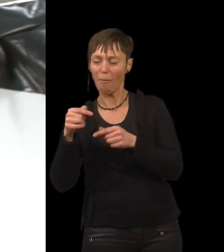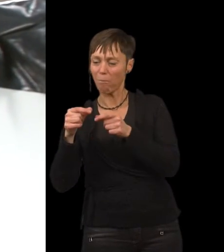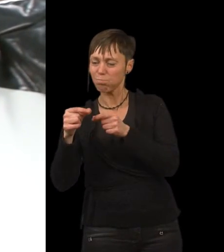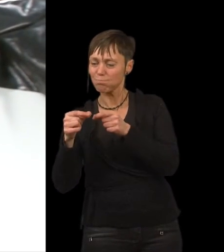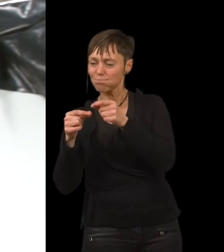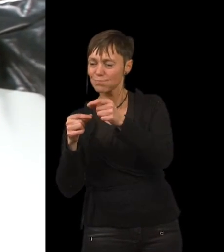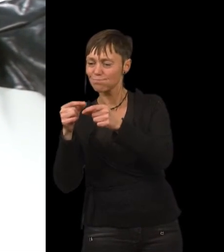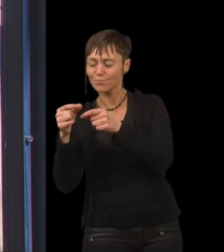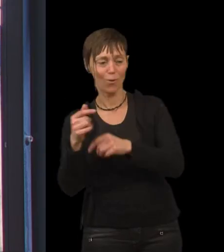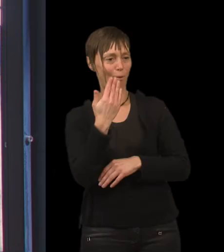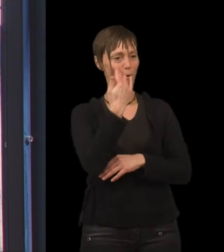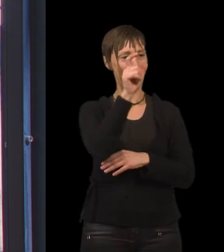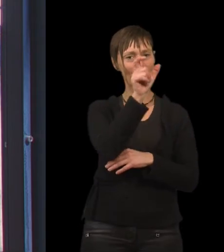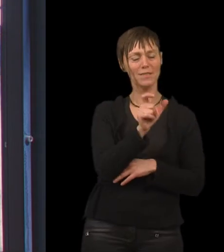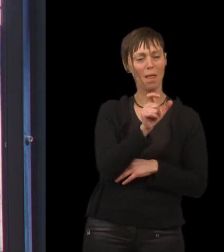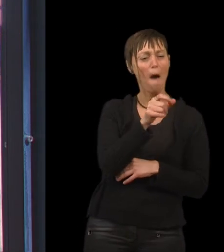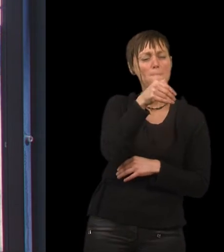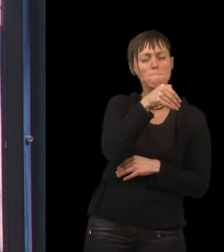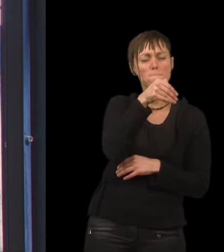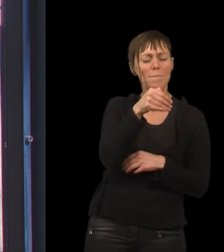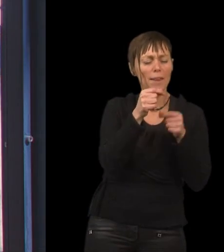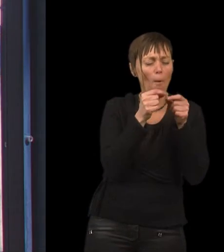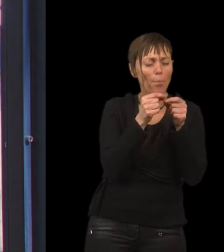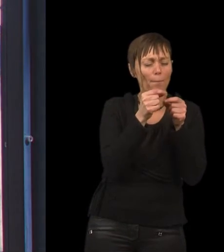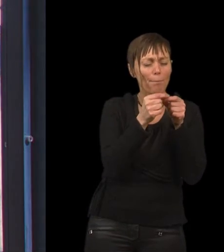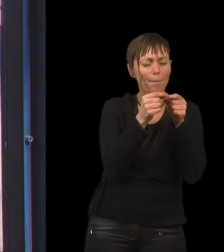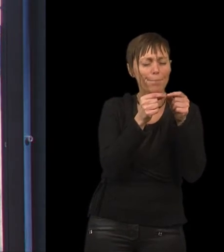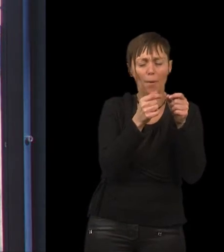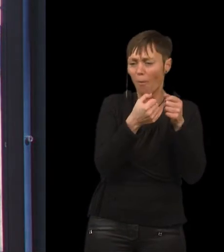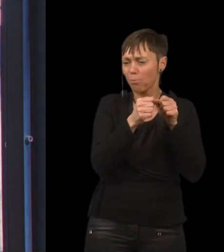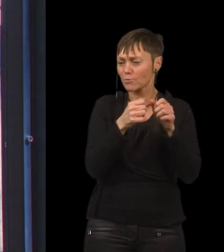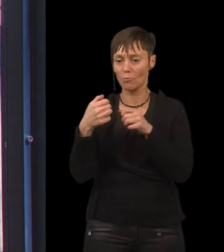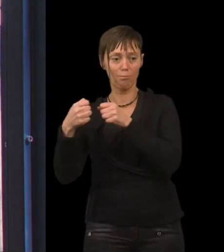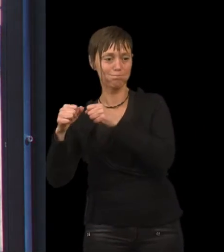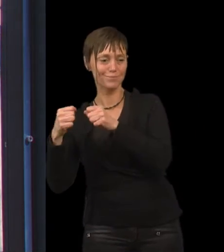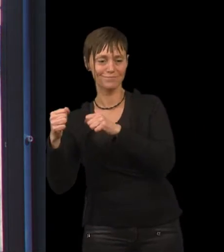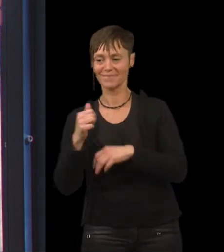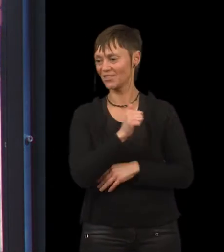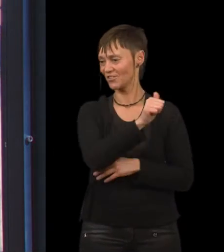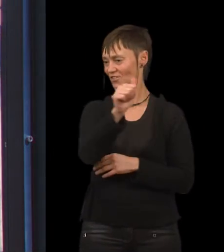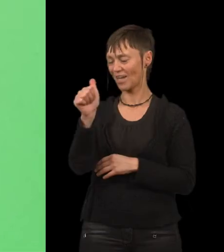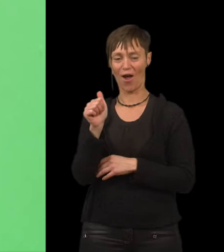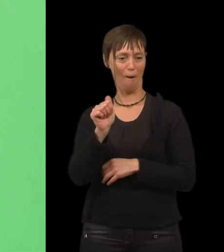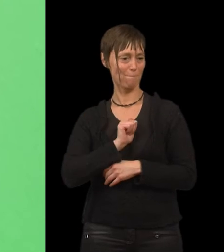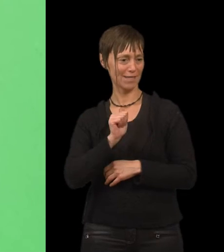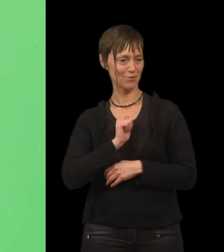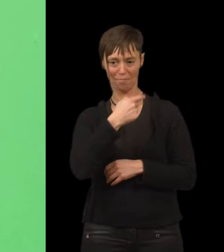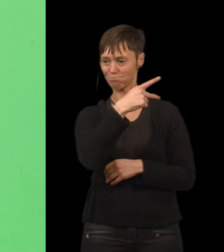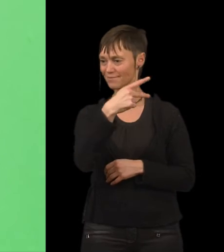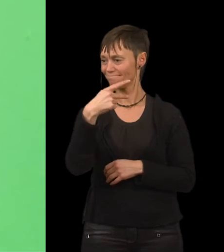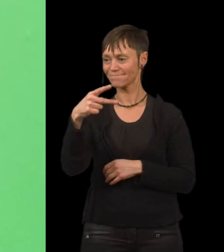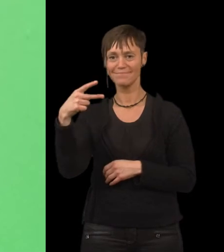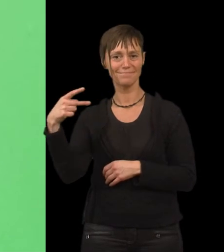par photo et pour les personnages. C'était assez amusant de voir les personnalités des gens à travers la manière dont